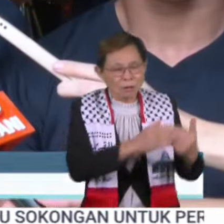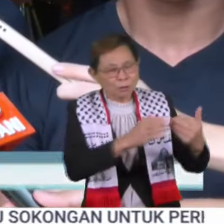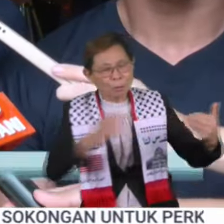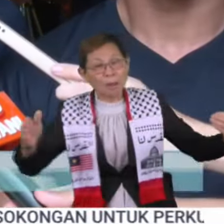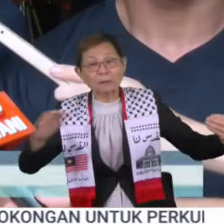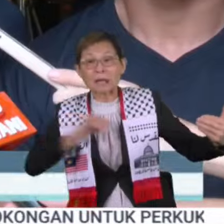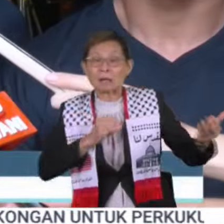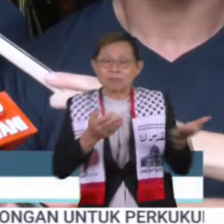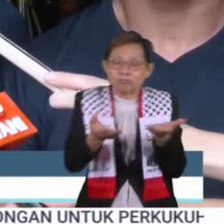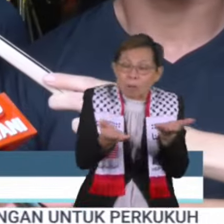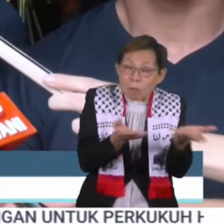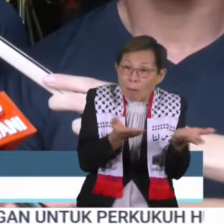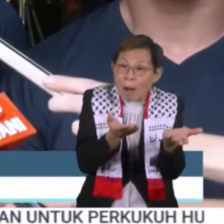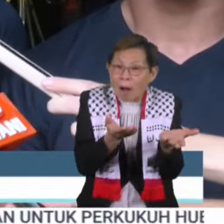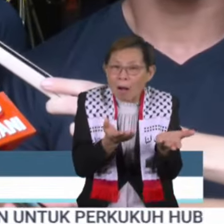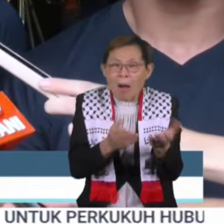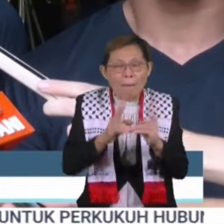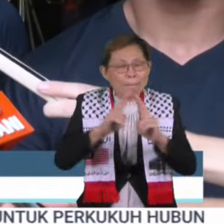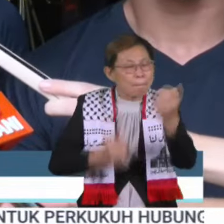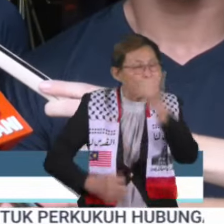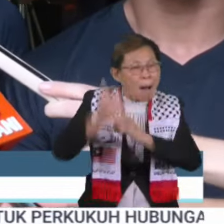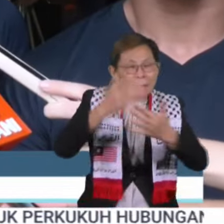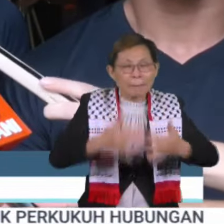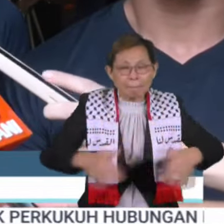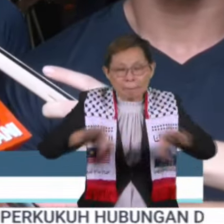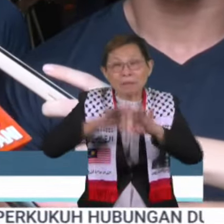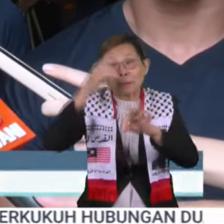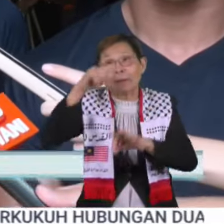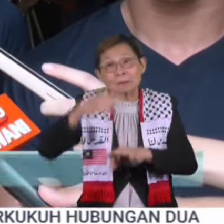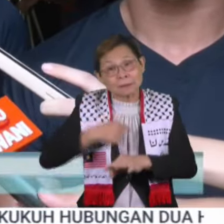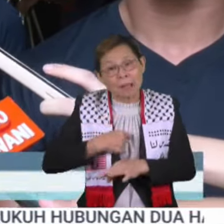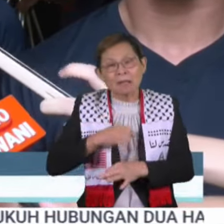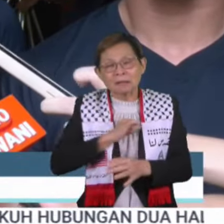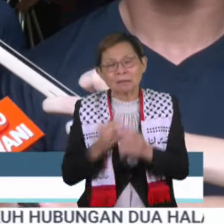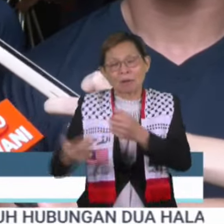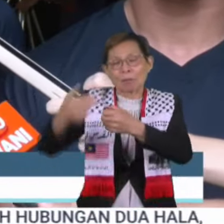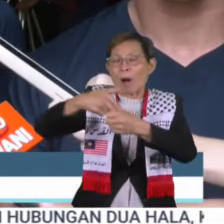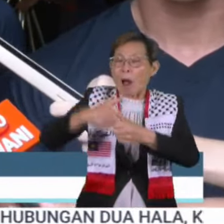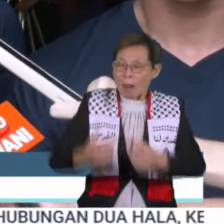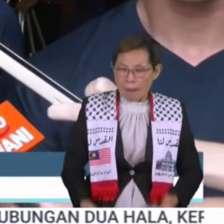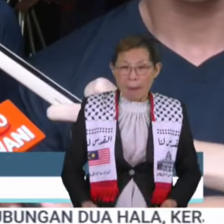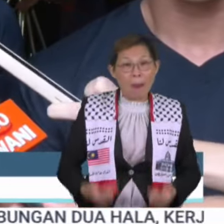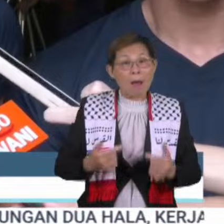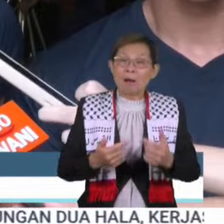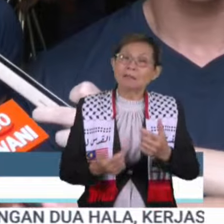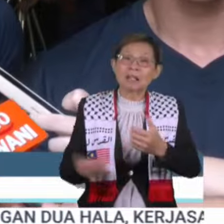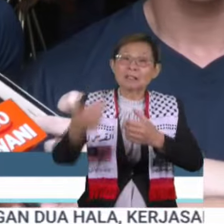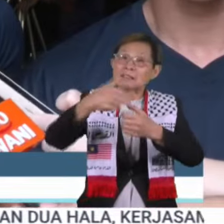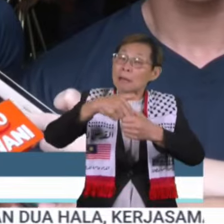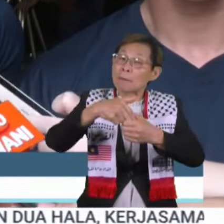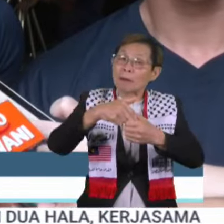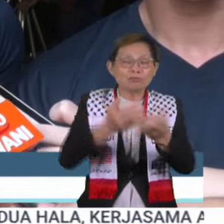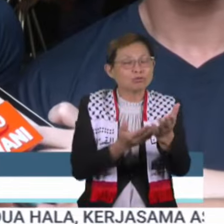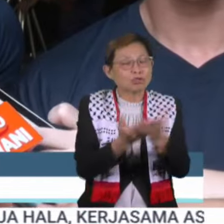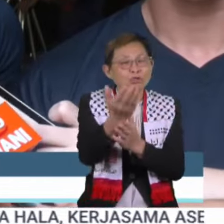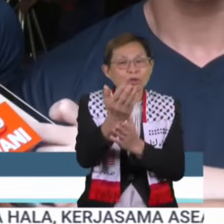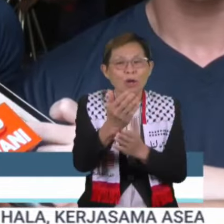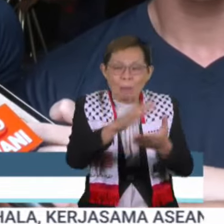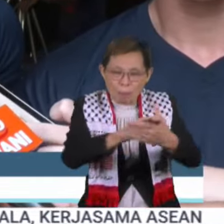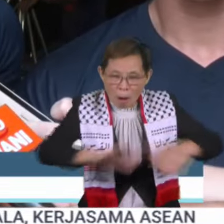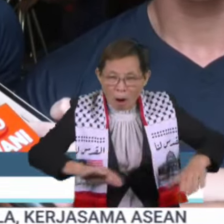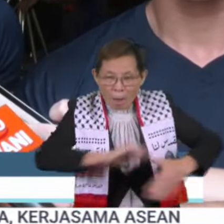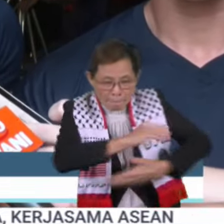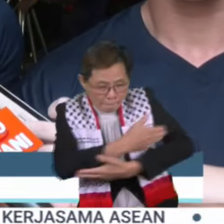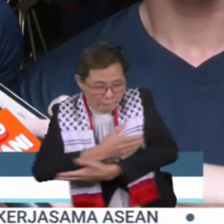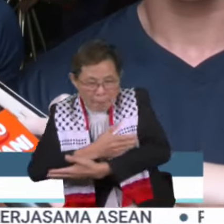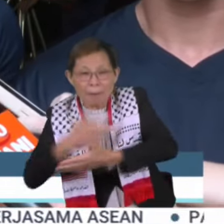saya berkhidmat ni, saya rasa paling bermakna bagi saya lah. Saya terlibat secara langsung menyelamatkan anak kecil